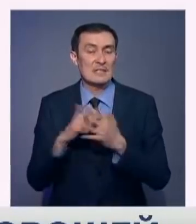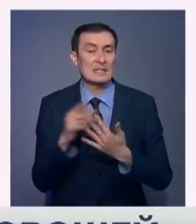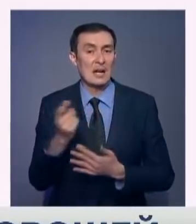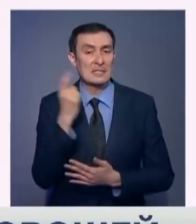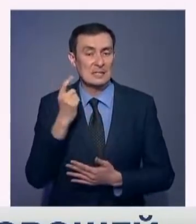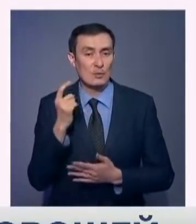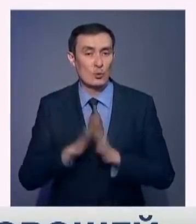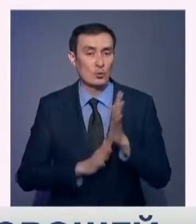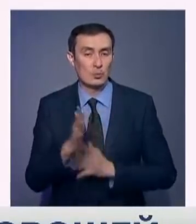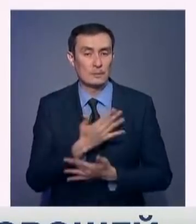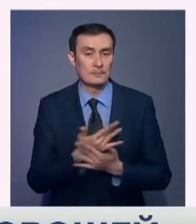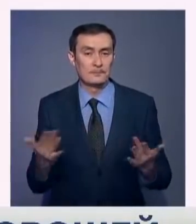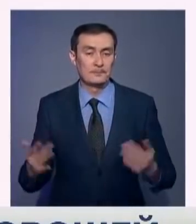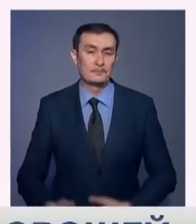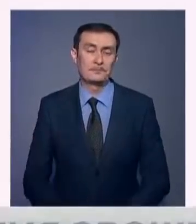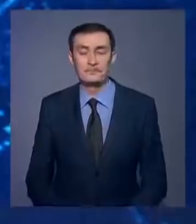сельскохозяйственных культур.